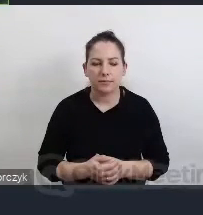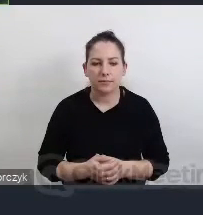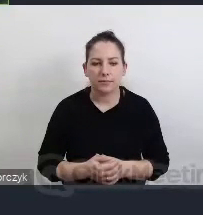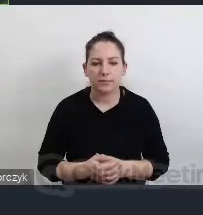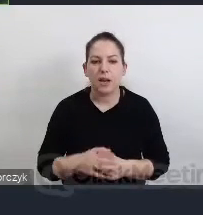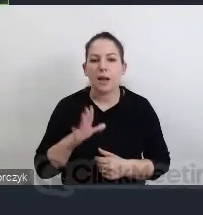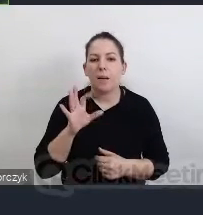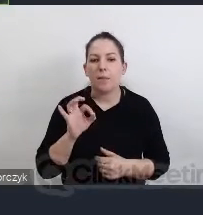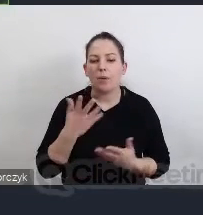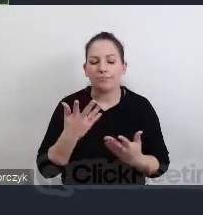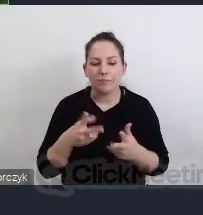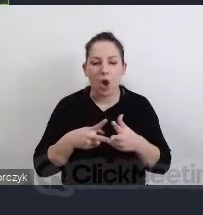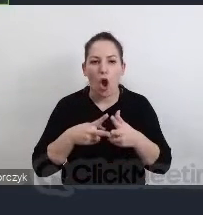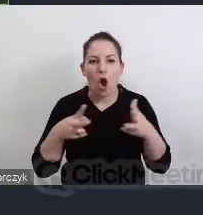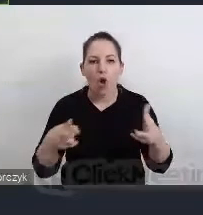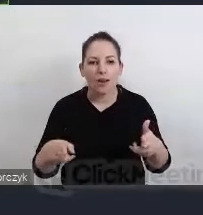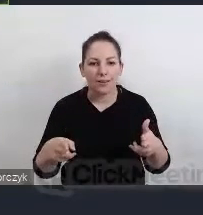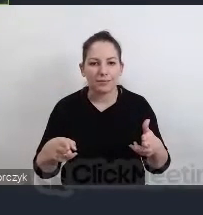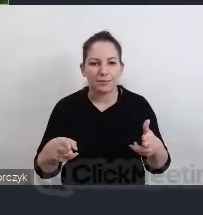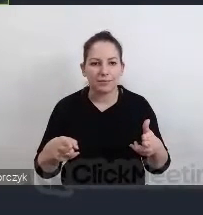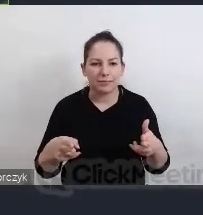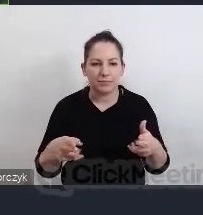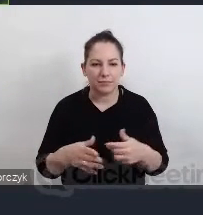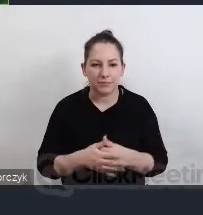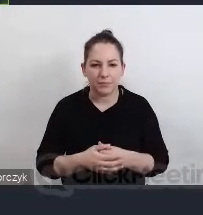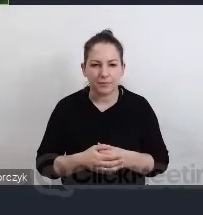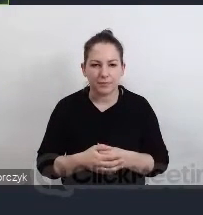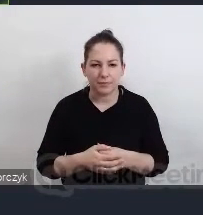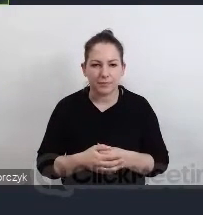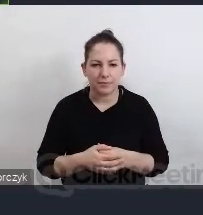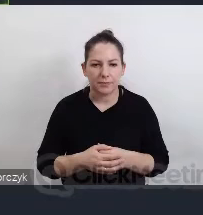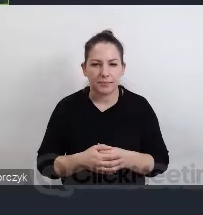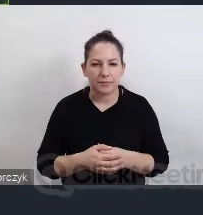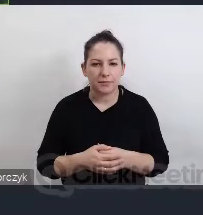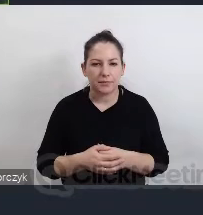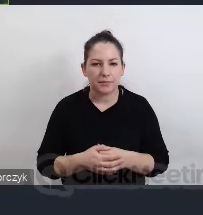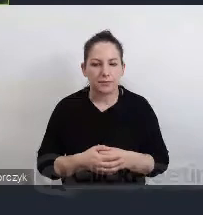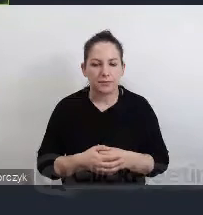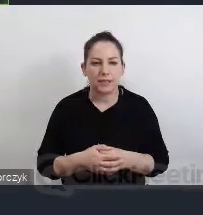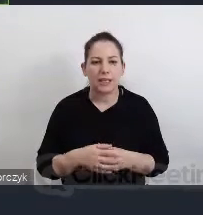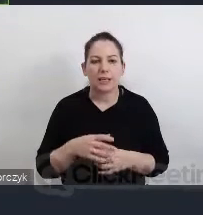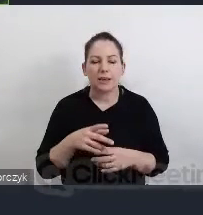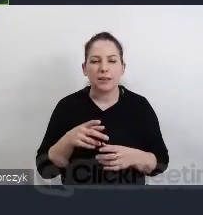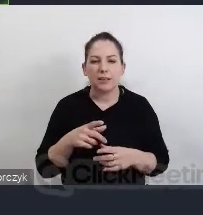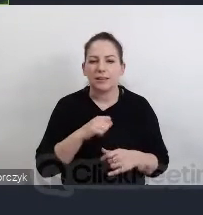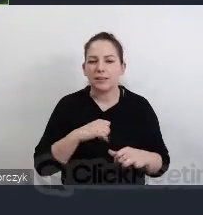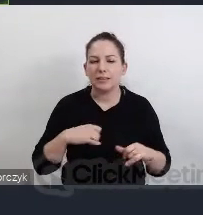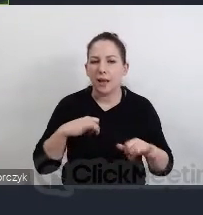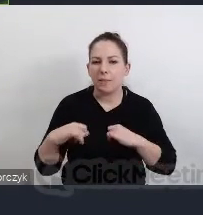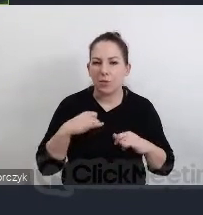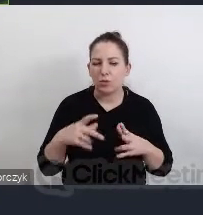Bo jednak ten okres od roku to jest szmat czasu także w samorządzie.